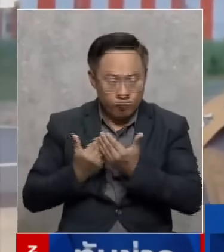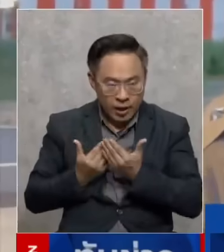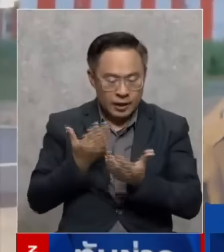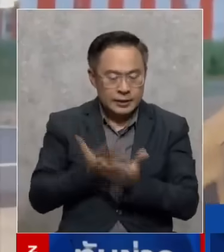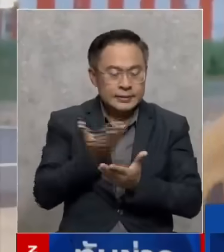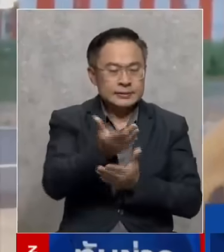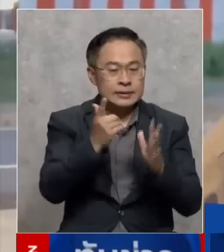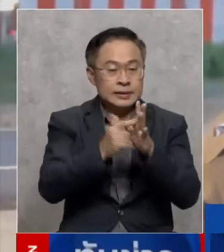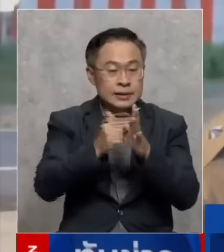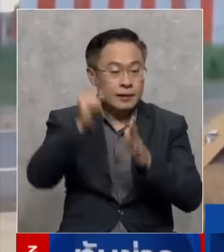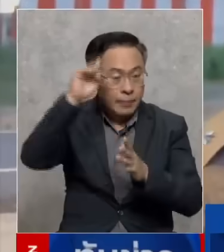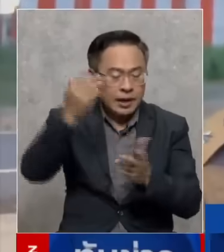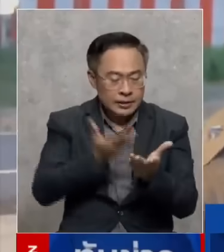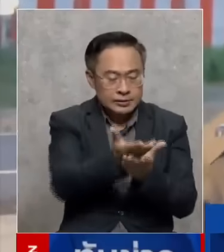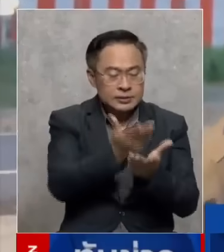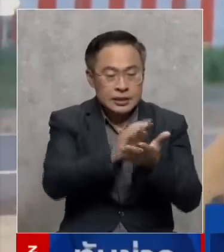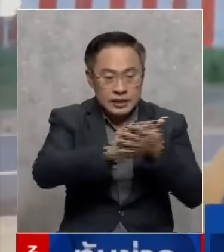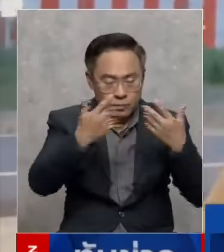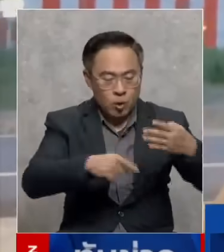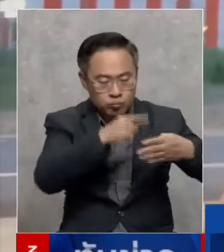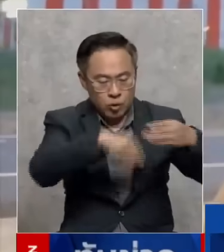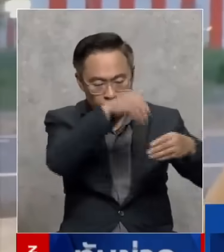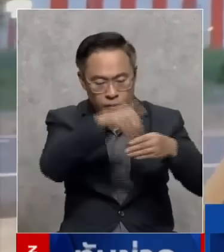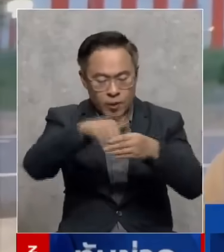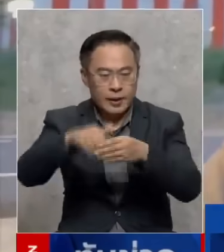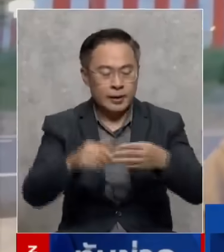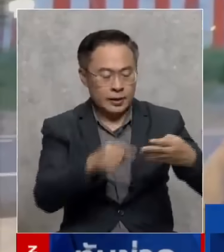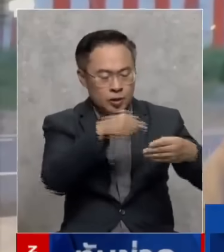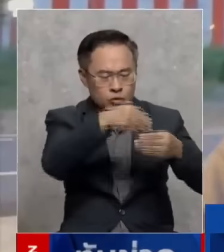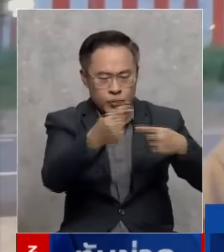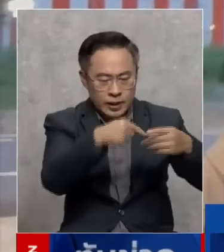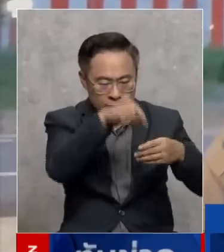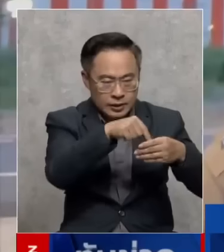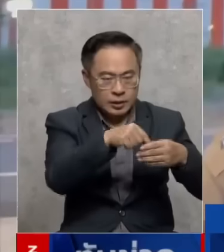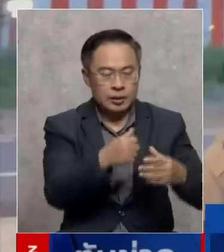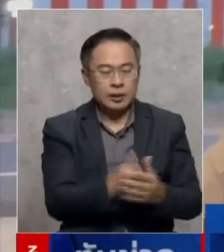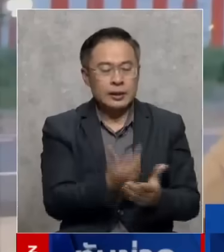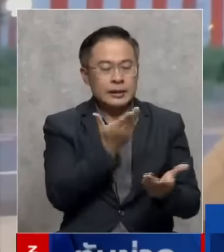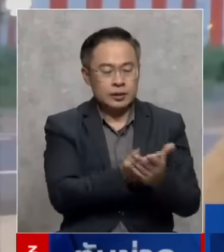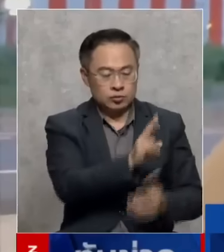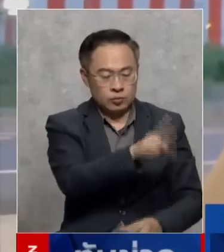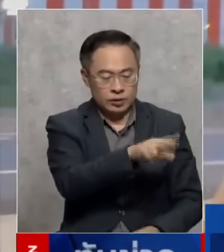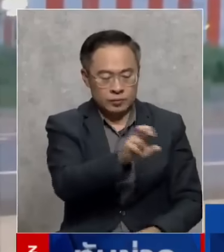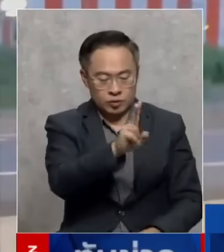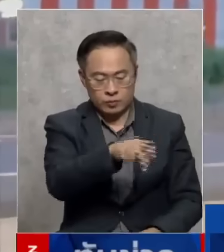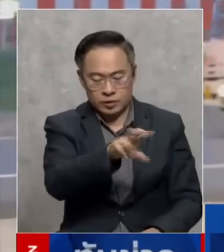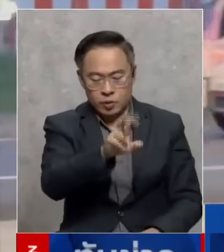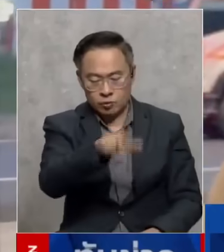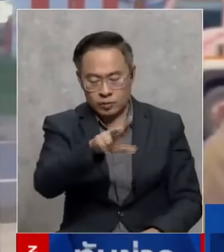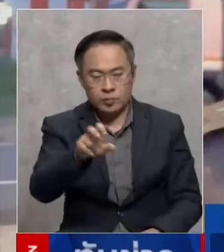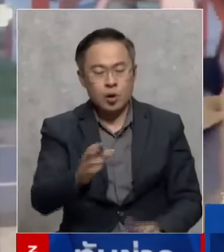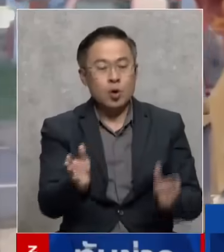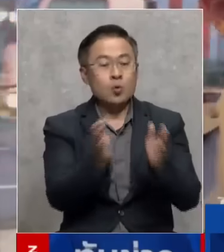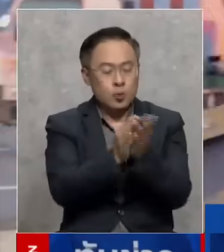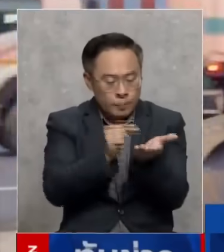ที่ซื้อยาบ้ามาเนี่ยขนมาเนี่ยนะครับ 5ถุงถุงละ2,300บาทรวมแล้วเนี่ยเป็นพัน